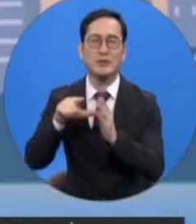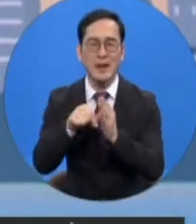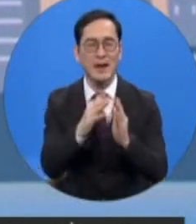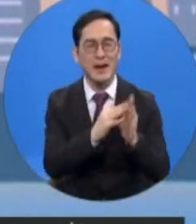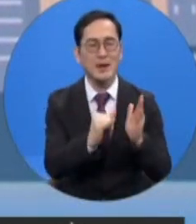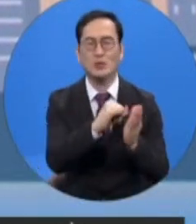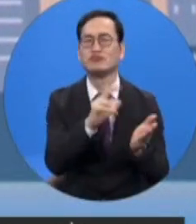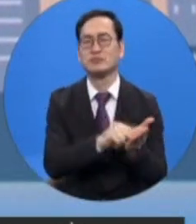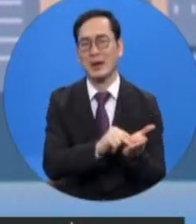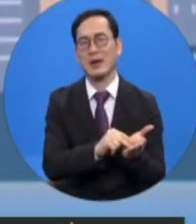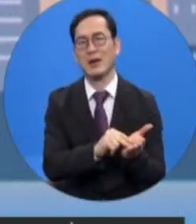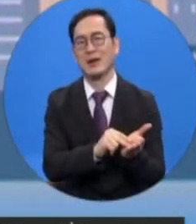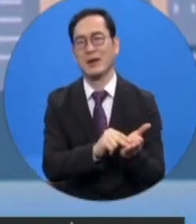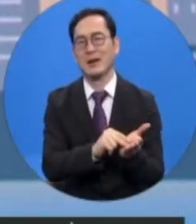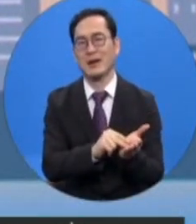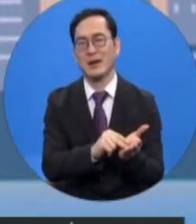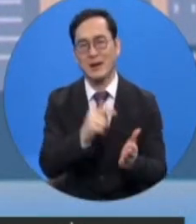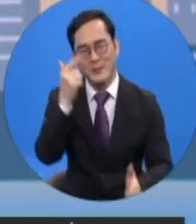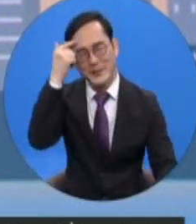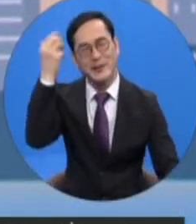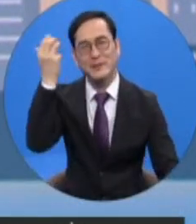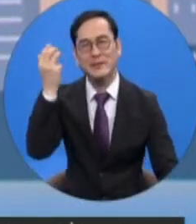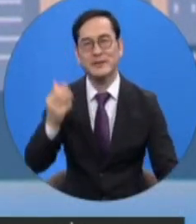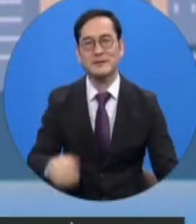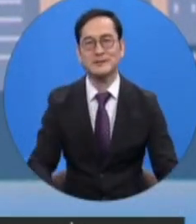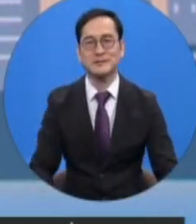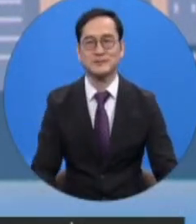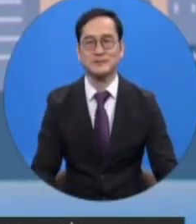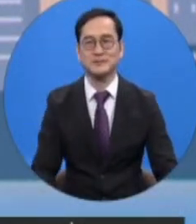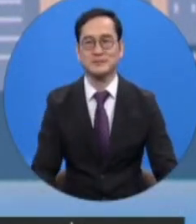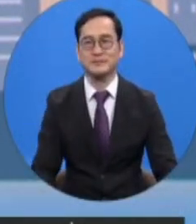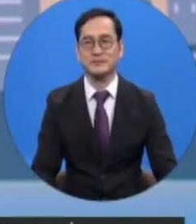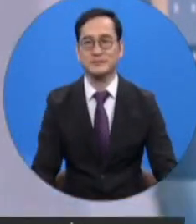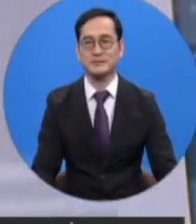소위 가족 리스크가 커진 대선이 됐습니다. 한국일보입니다.